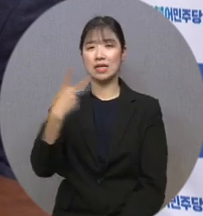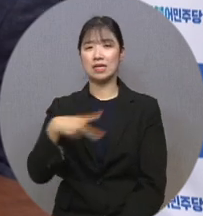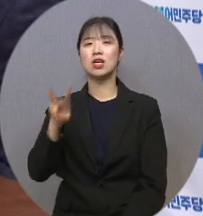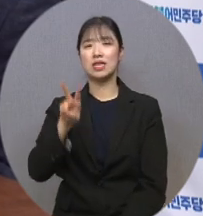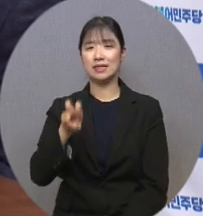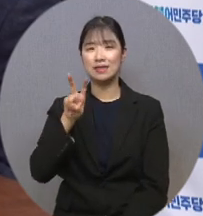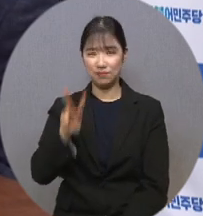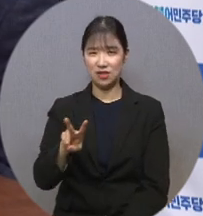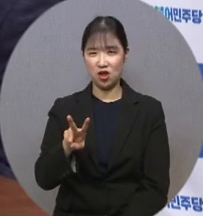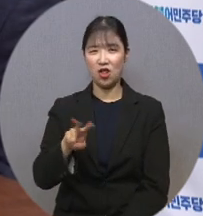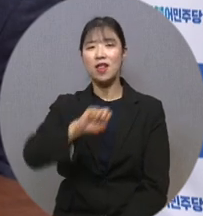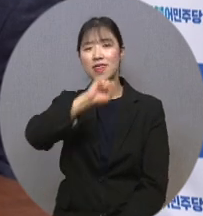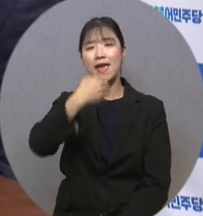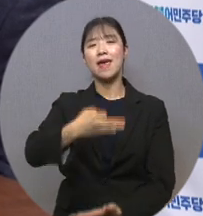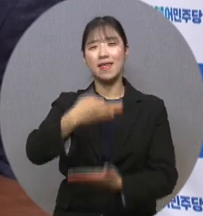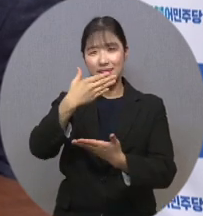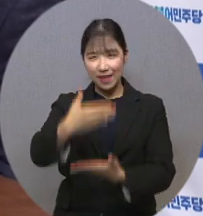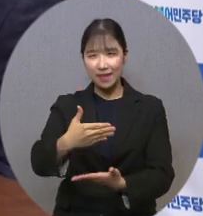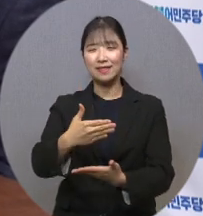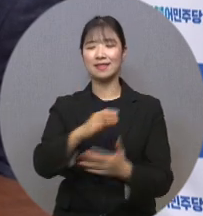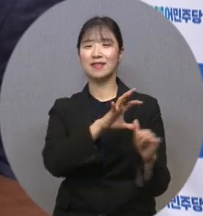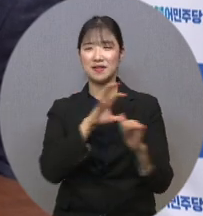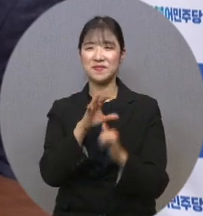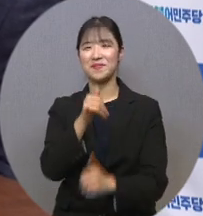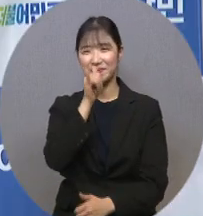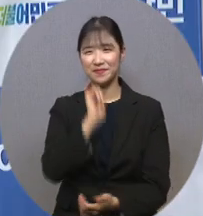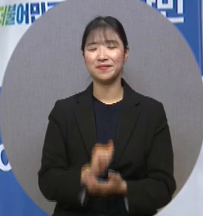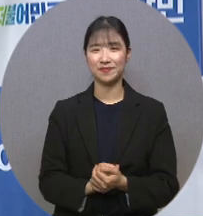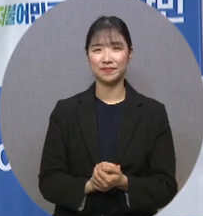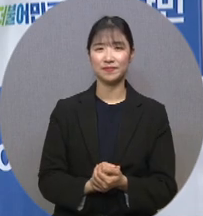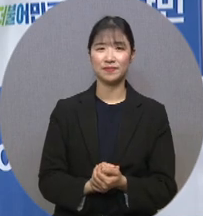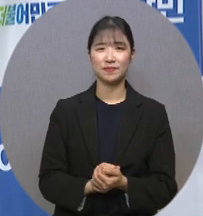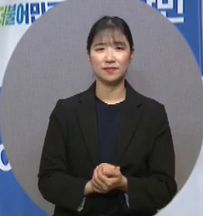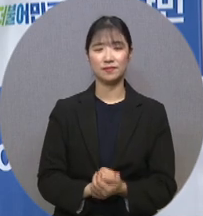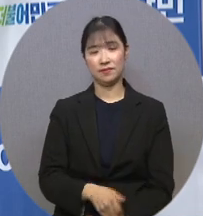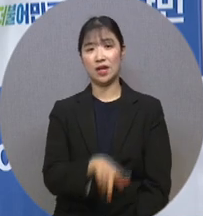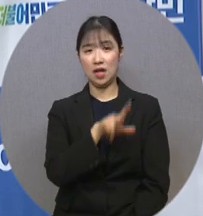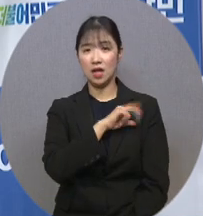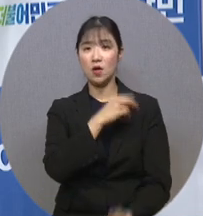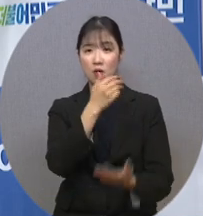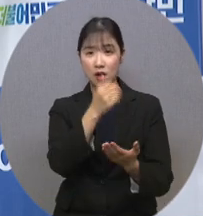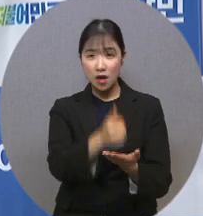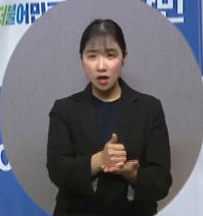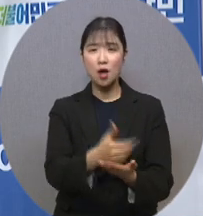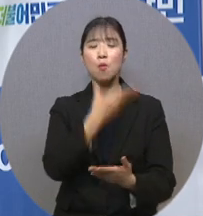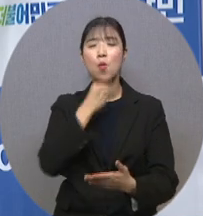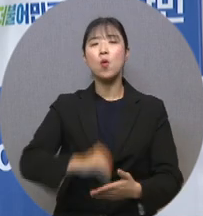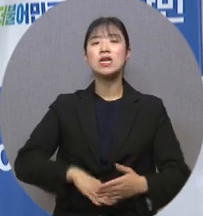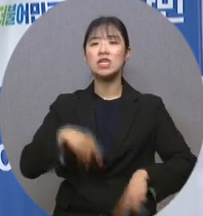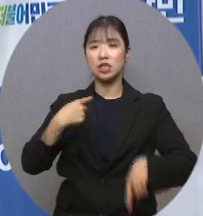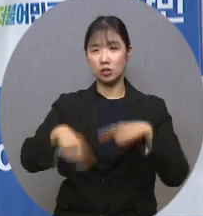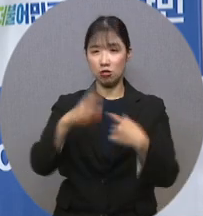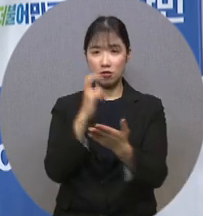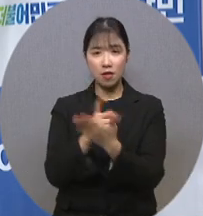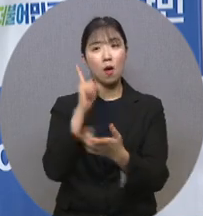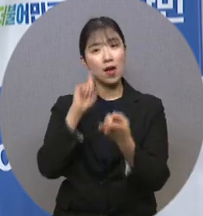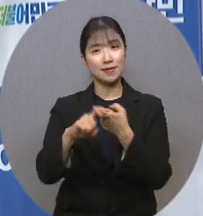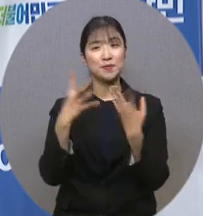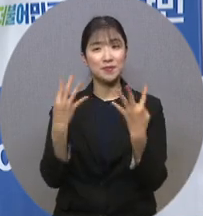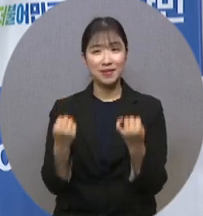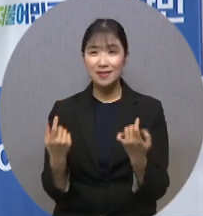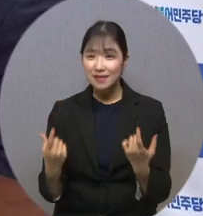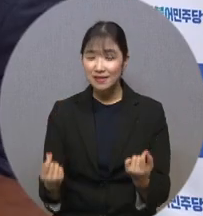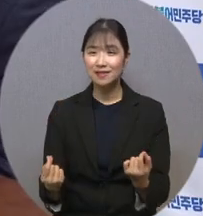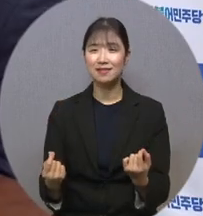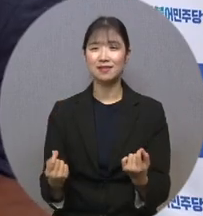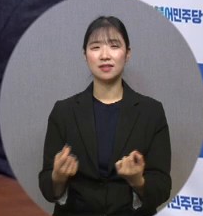2022년도 예산에 반영이 되었습니다. 그 우리 의원님께서는 복지 정책에도 되게 관심이 많은 걸로 제가 알고